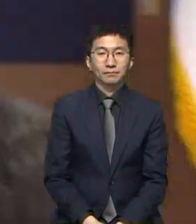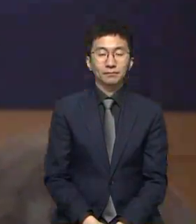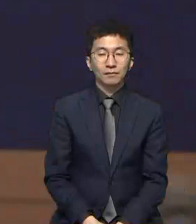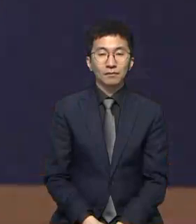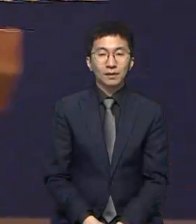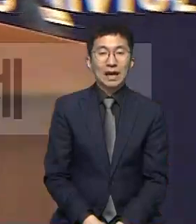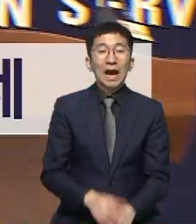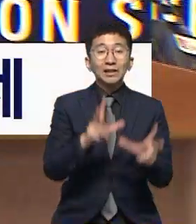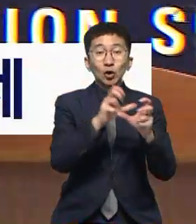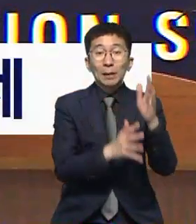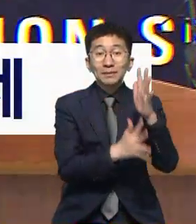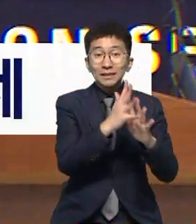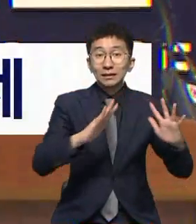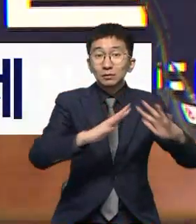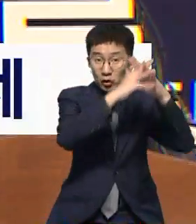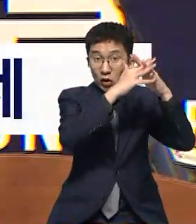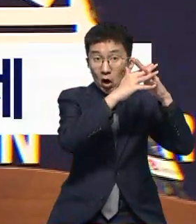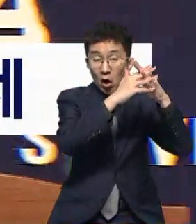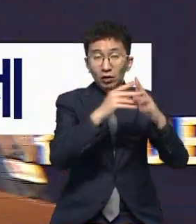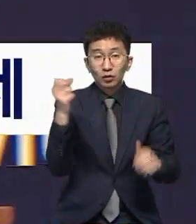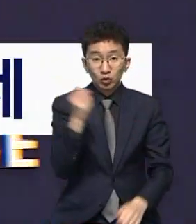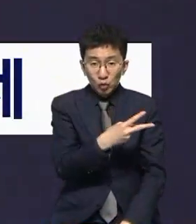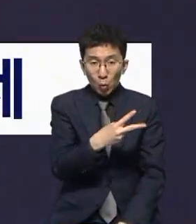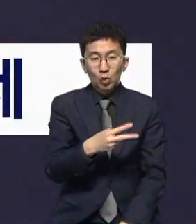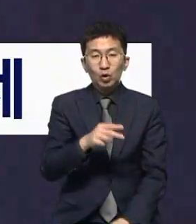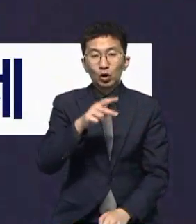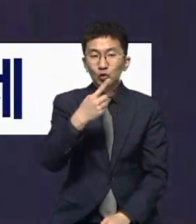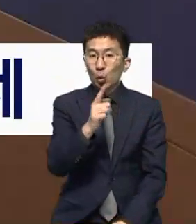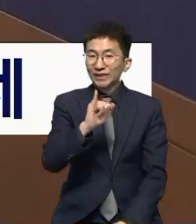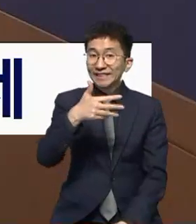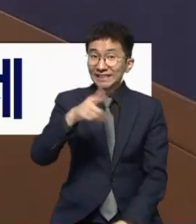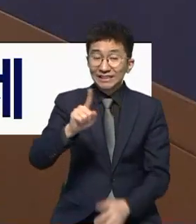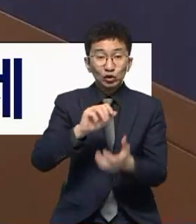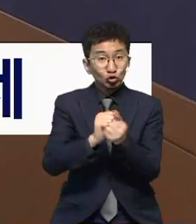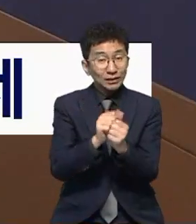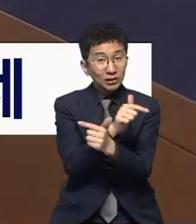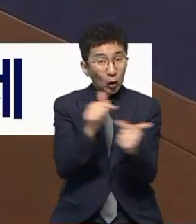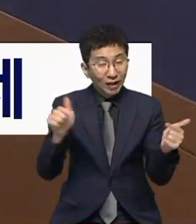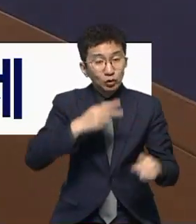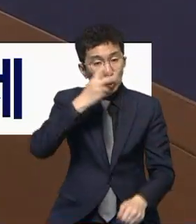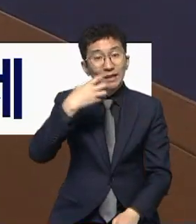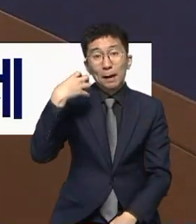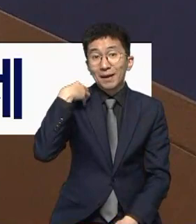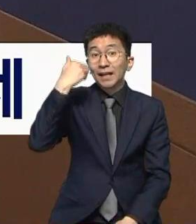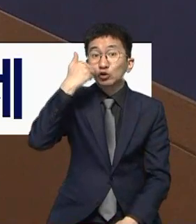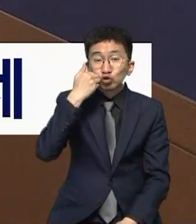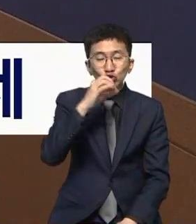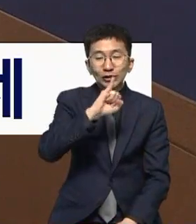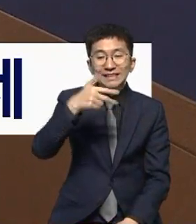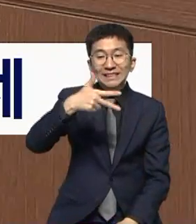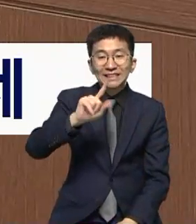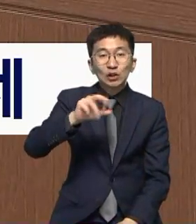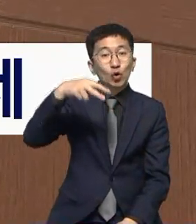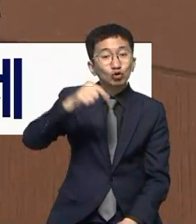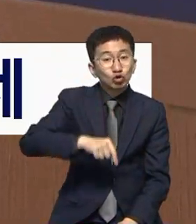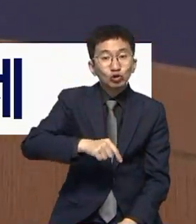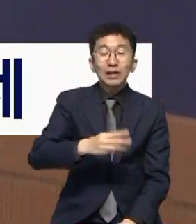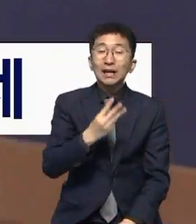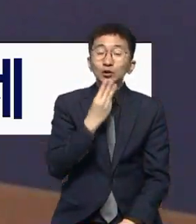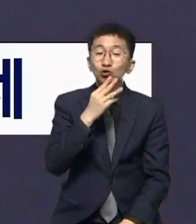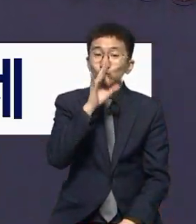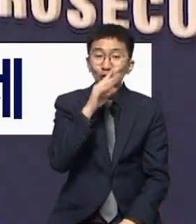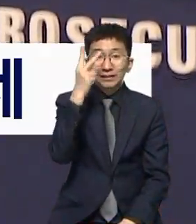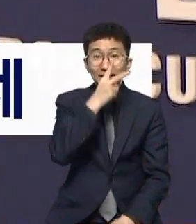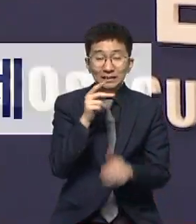대장동 사건과 도이치모터스 주가 조작 사건 등 굵직한 수사를 지휘하는 이정수 서울중앙지검장이